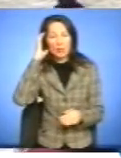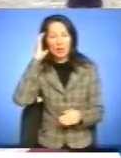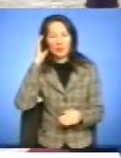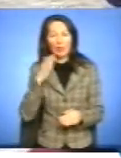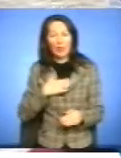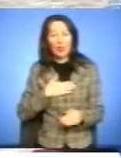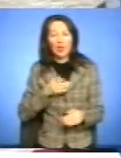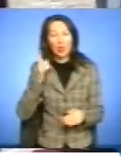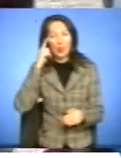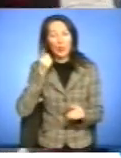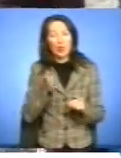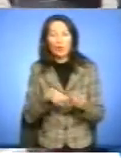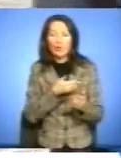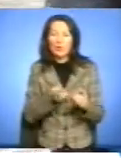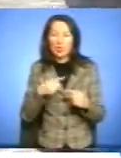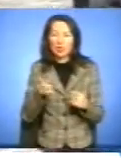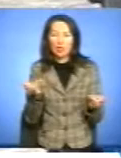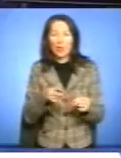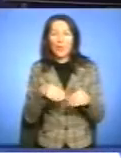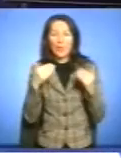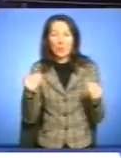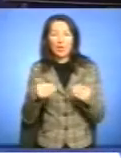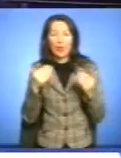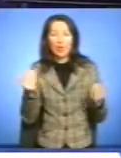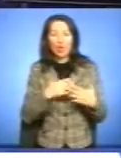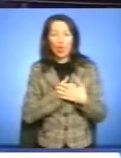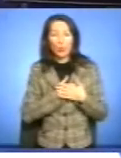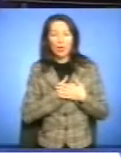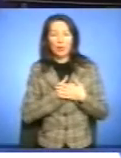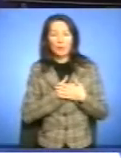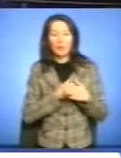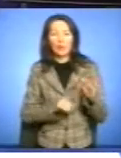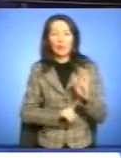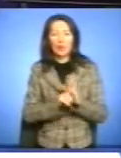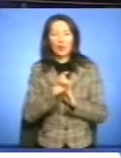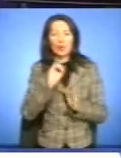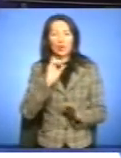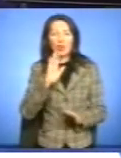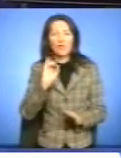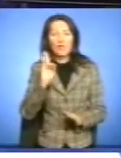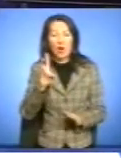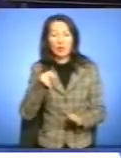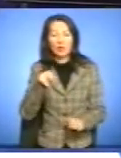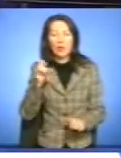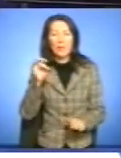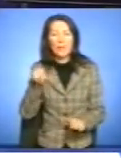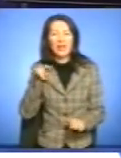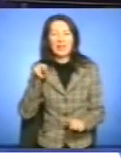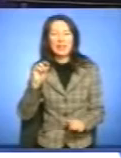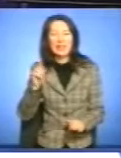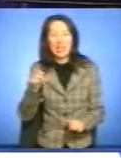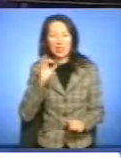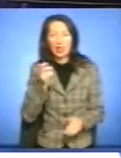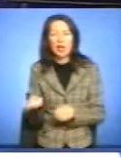мене думка зовсім інша. Треба побільше любити. Прийшов Іван Предтеча, забрав свята на плечі, кажуть у